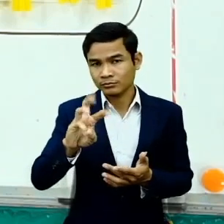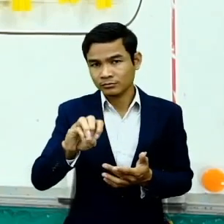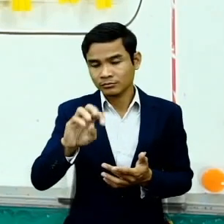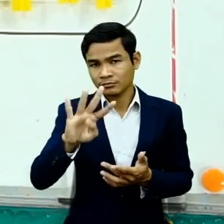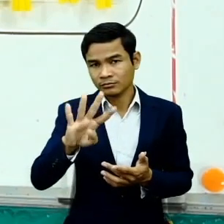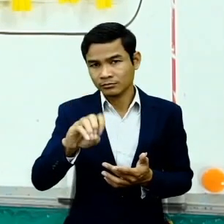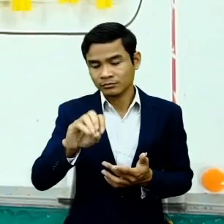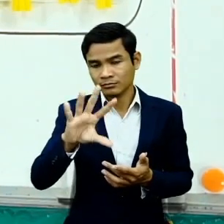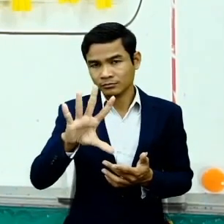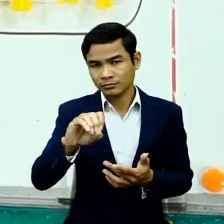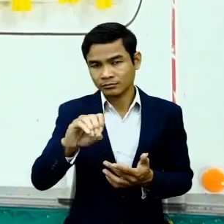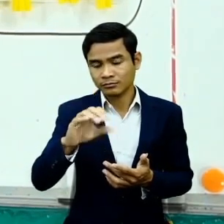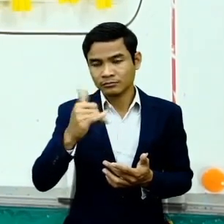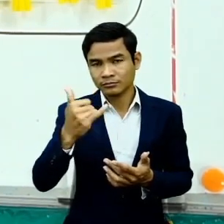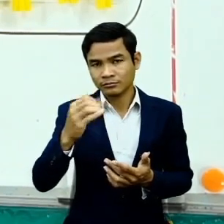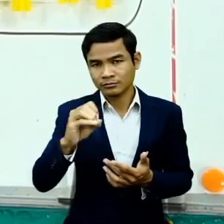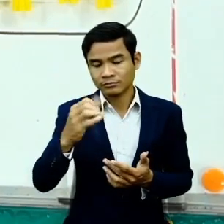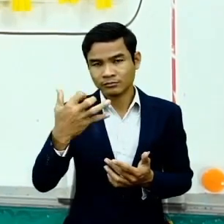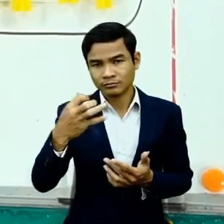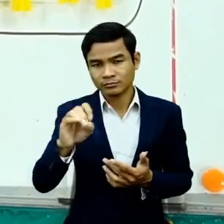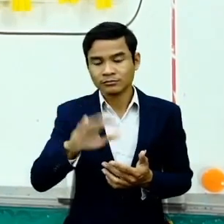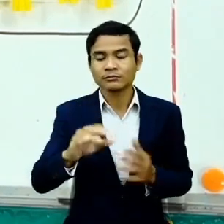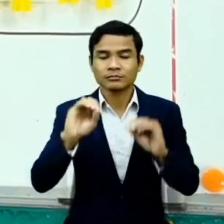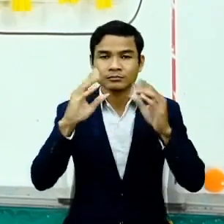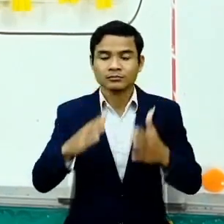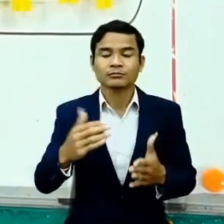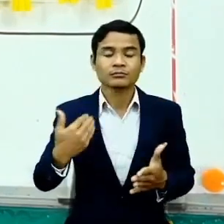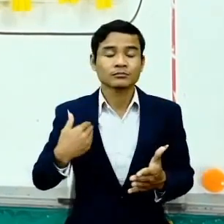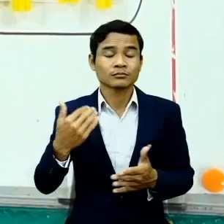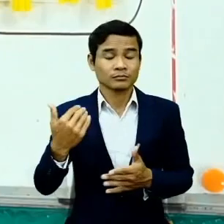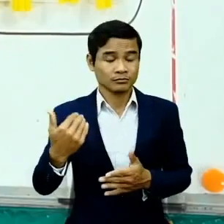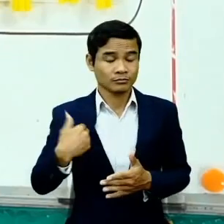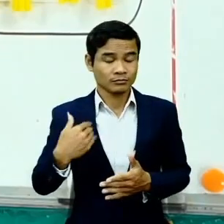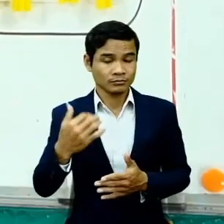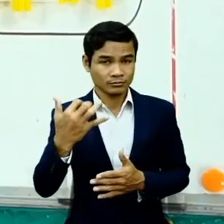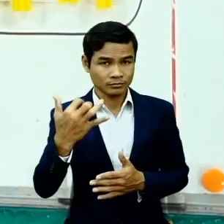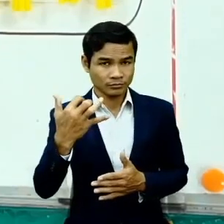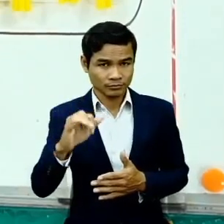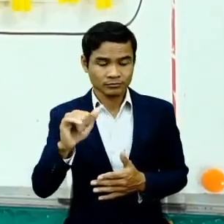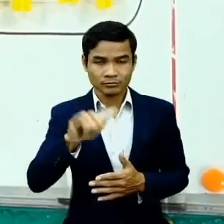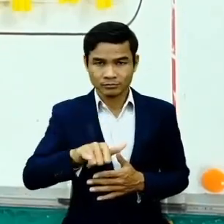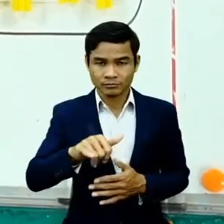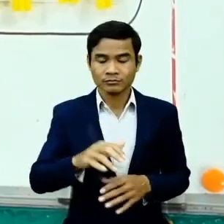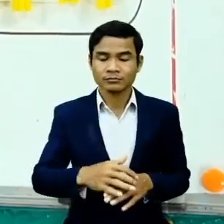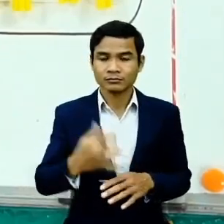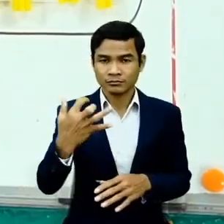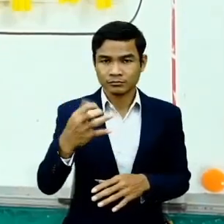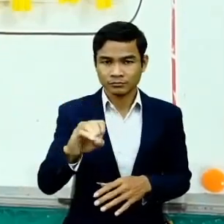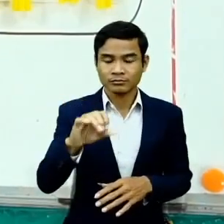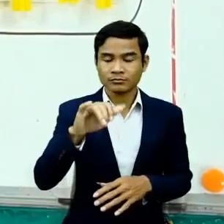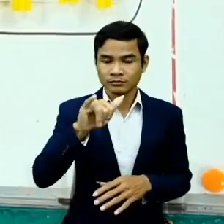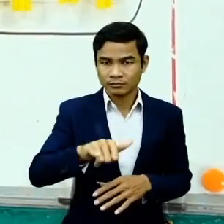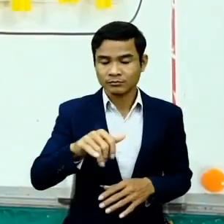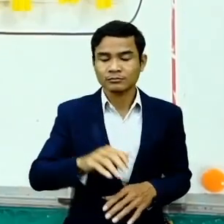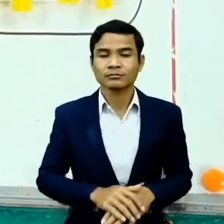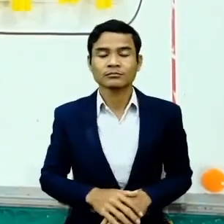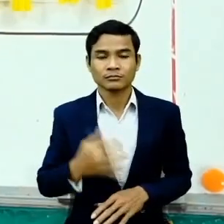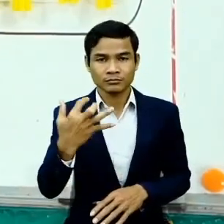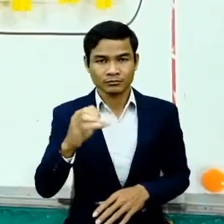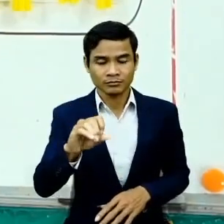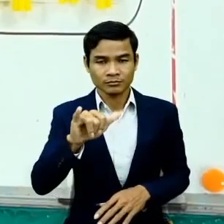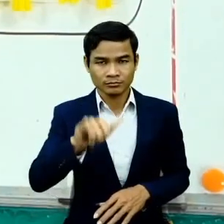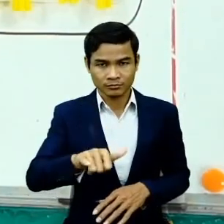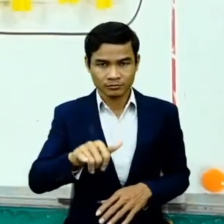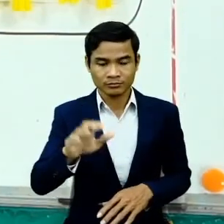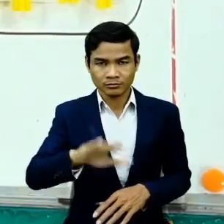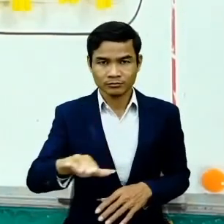há hóc chật chà này con nè xó chất chất sập chà chết con nè xó chất chất sập nè con nè chà